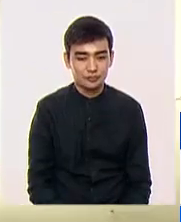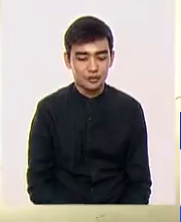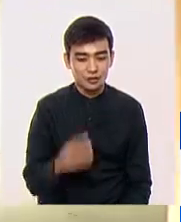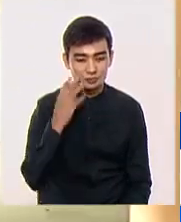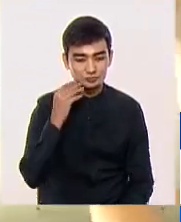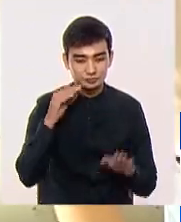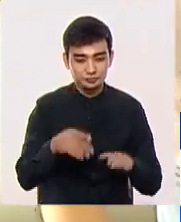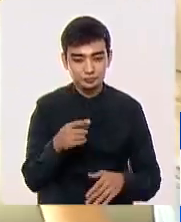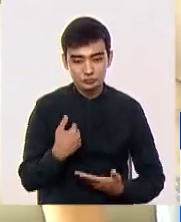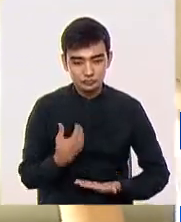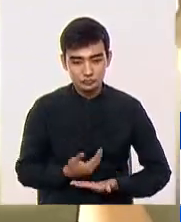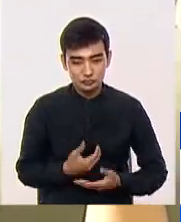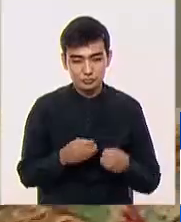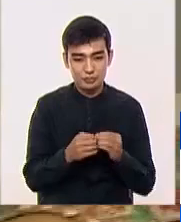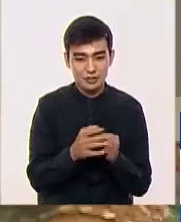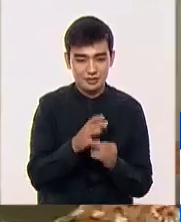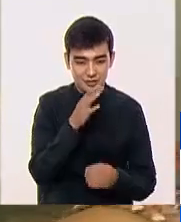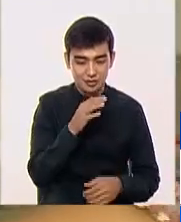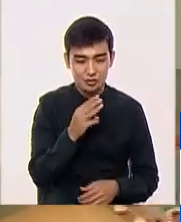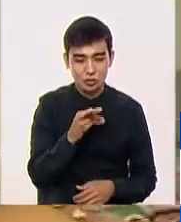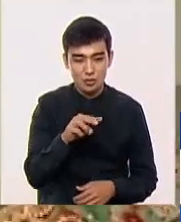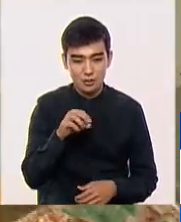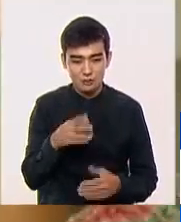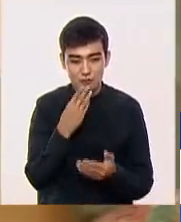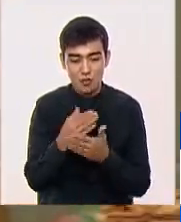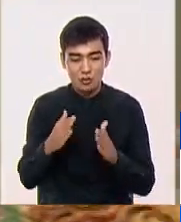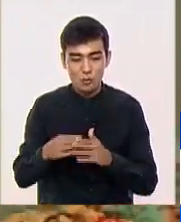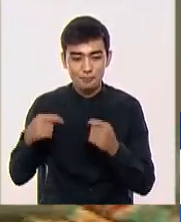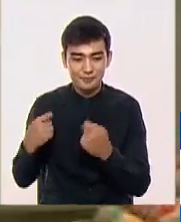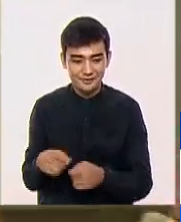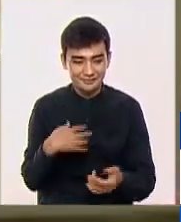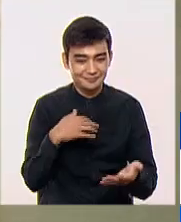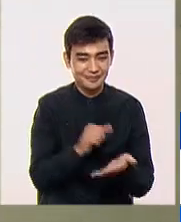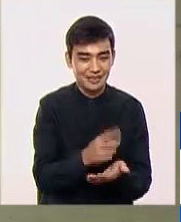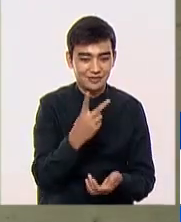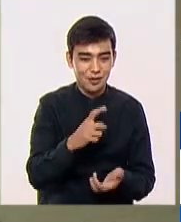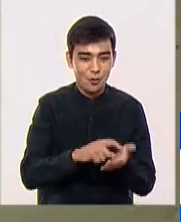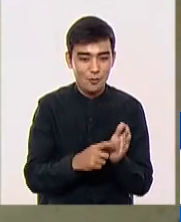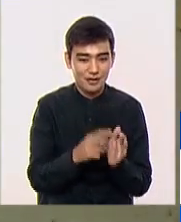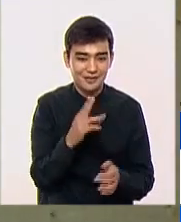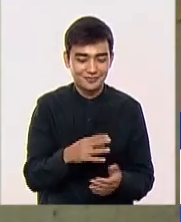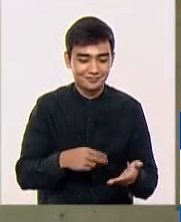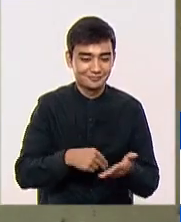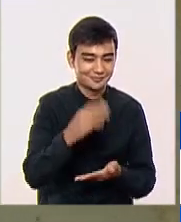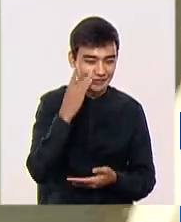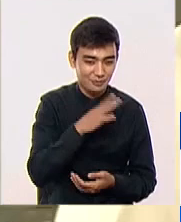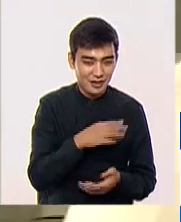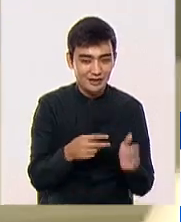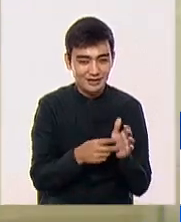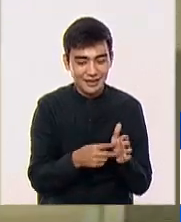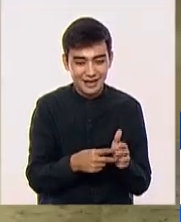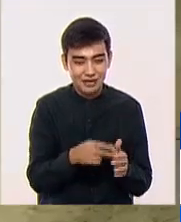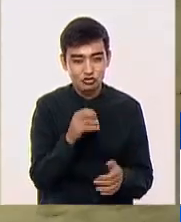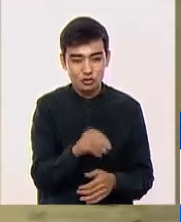Алматыда тұрып жатқанына 15 жыл болған Шолпан Абжетова өз үйін сатып, қадам тұрғын үй кешенінен 2 бөлмелі пәтер алмақ болады. Тіпті баспананың бағалаған